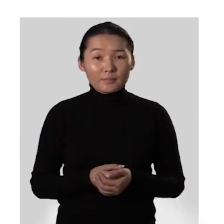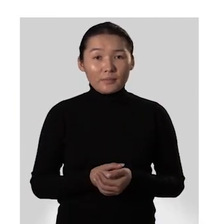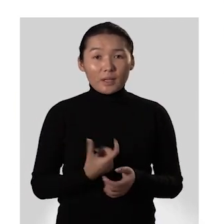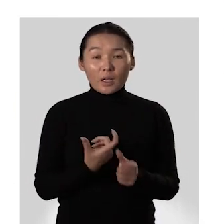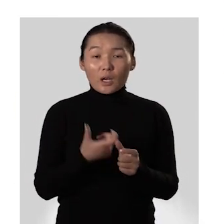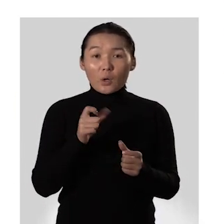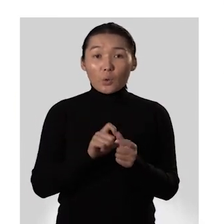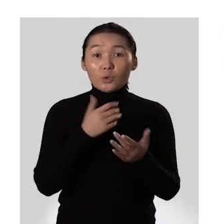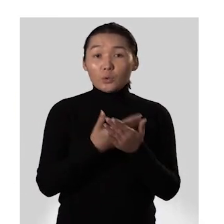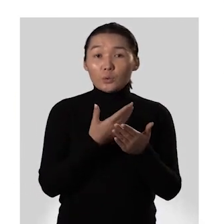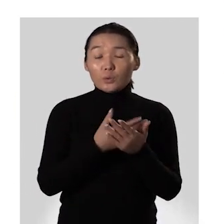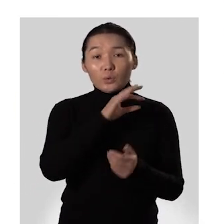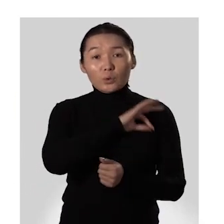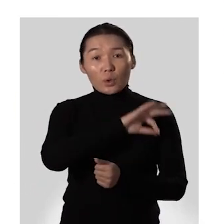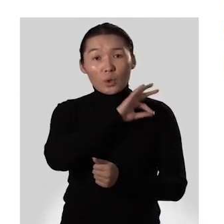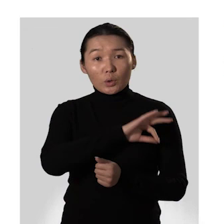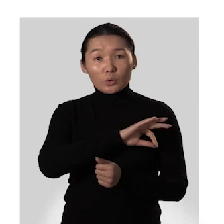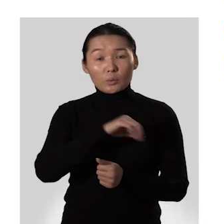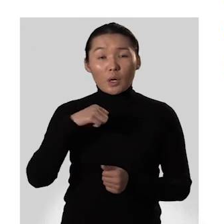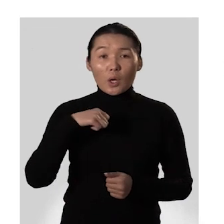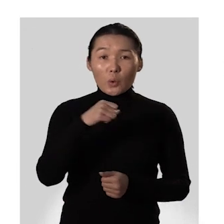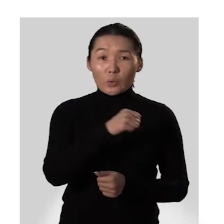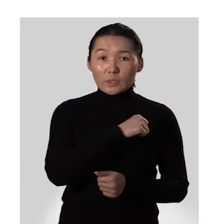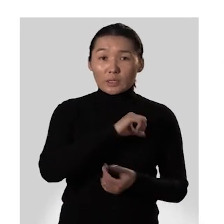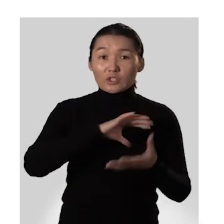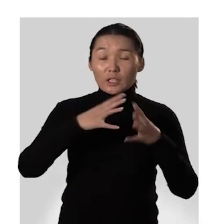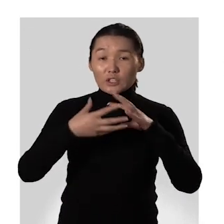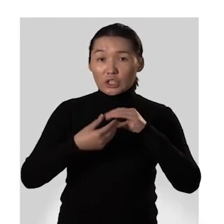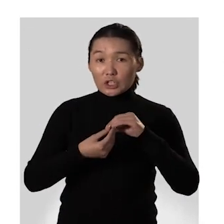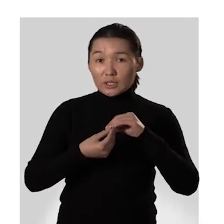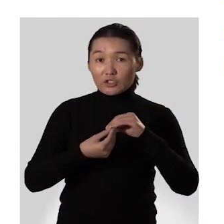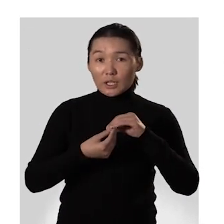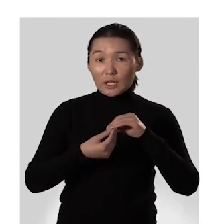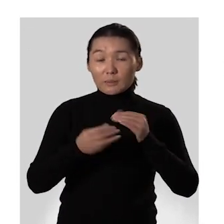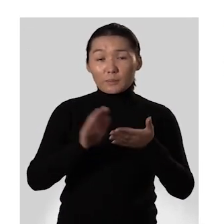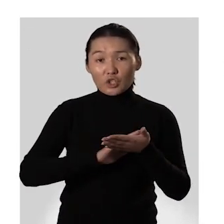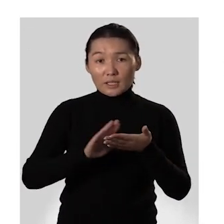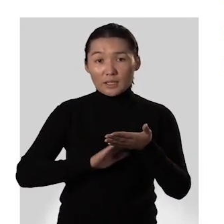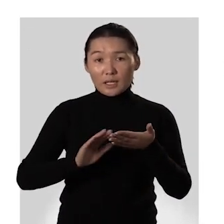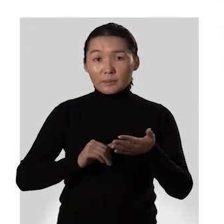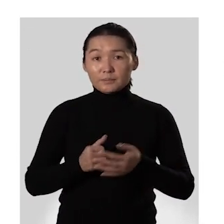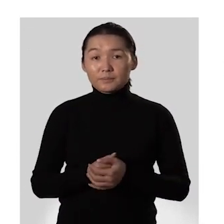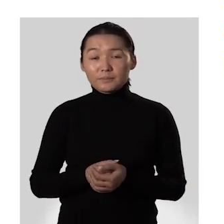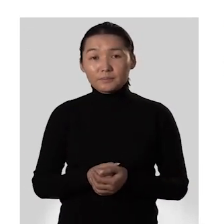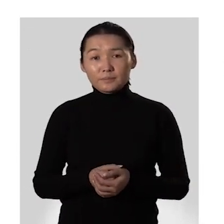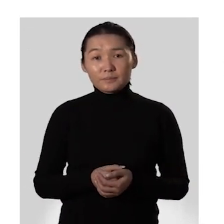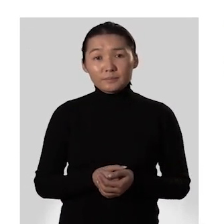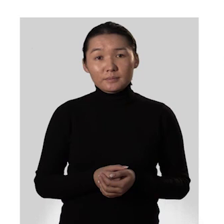Ушул үлгүнү колдонуп, өз алдынча жыйынтык чыгарып жазгыла.